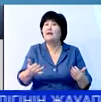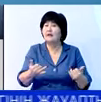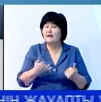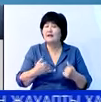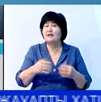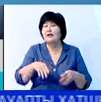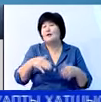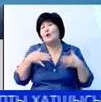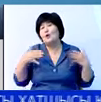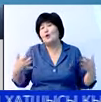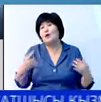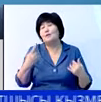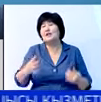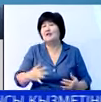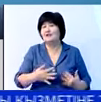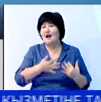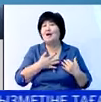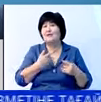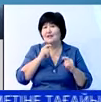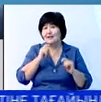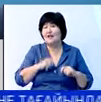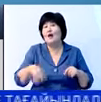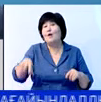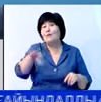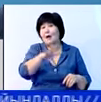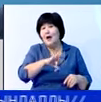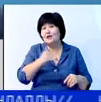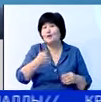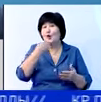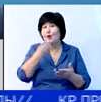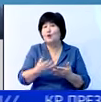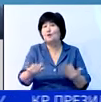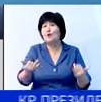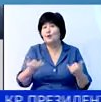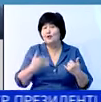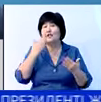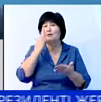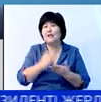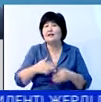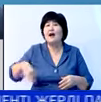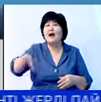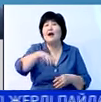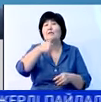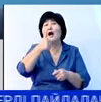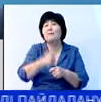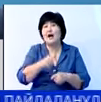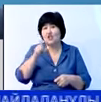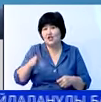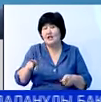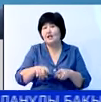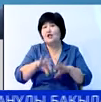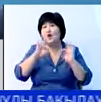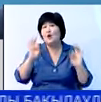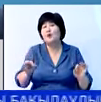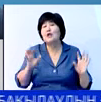артып жатқан бізге үлкен бір шабыт сыйлайды. Барша осы құрмет көрсетіп жатқан аймақ басшысына және осы өнердің